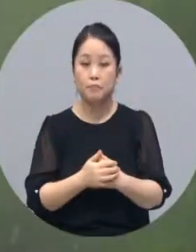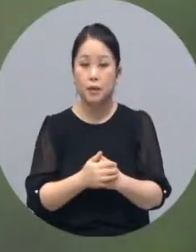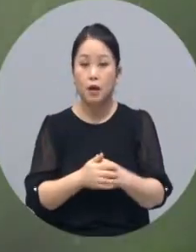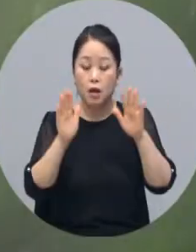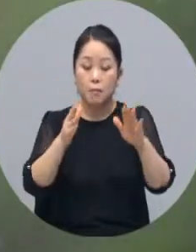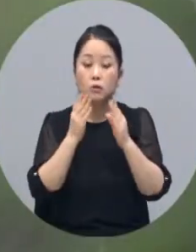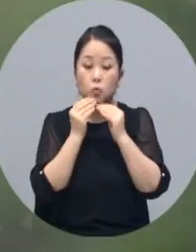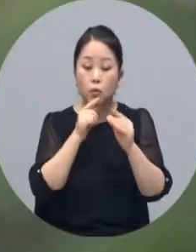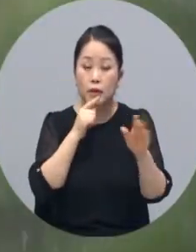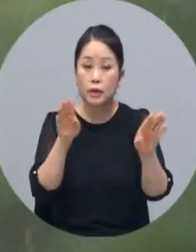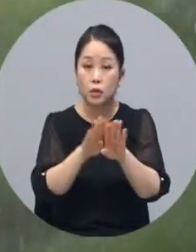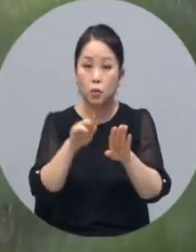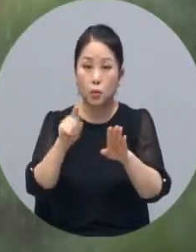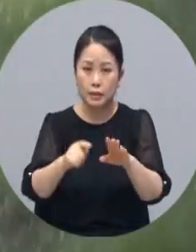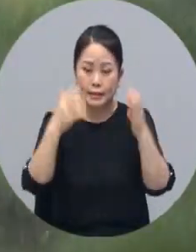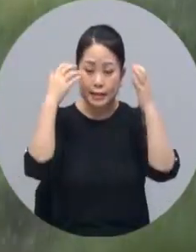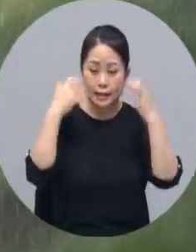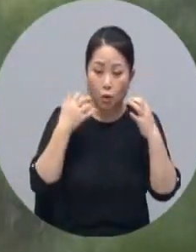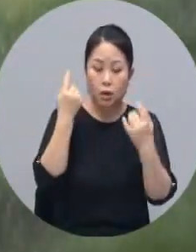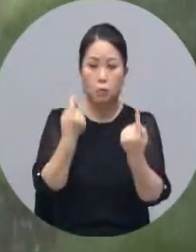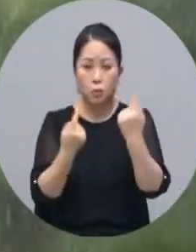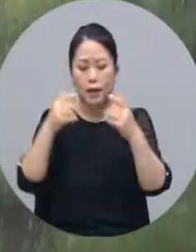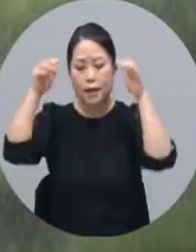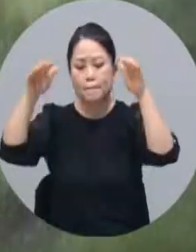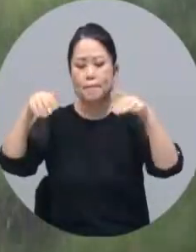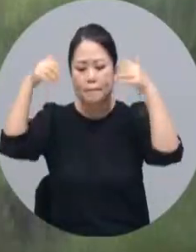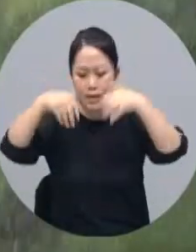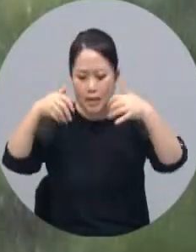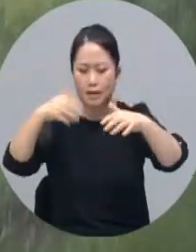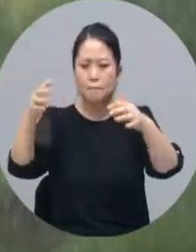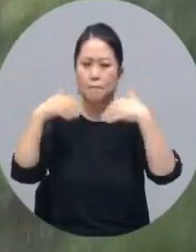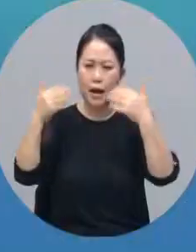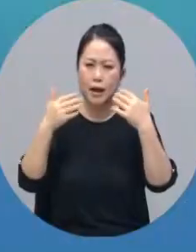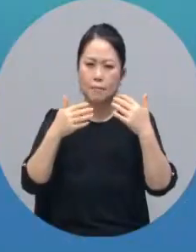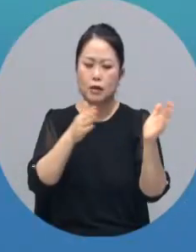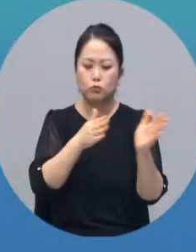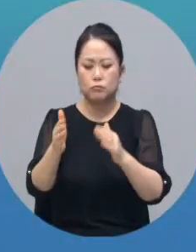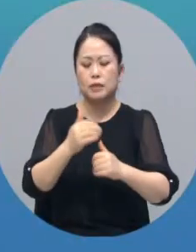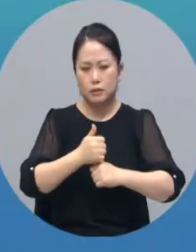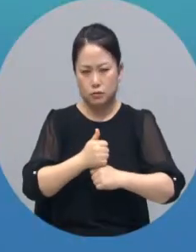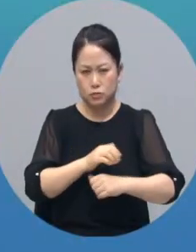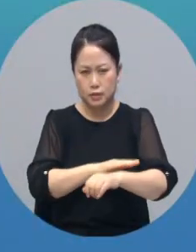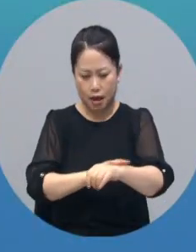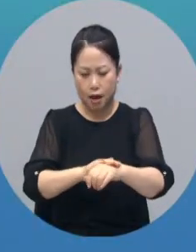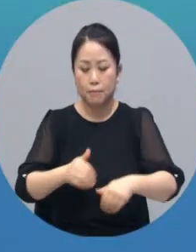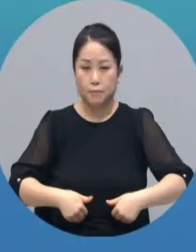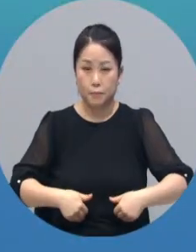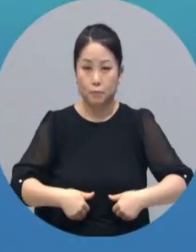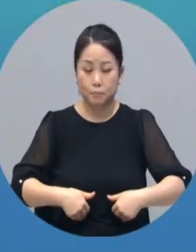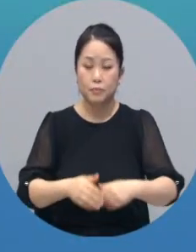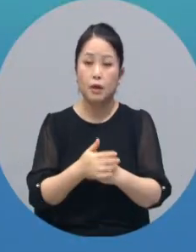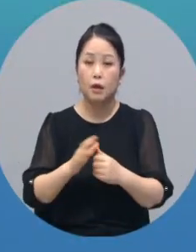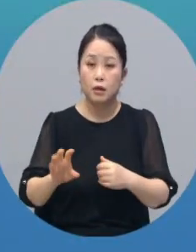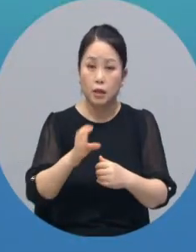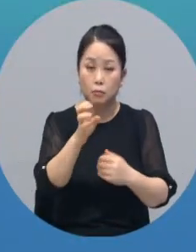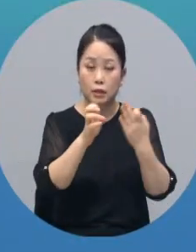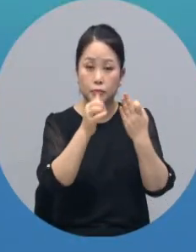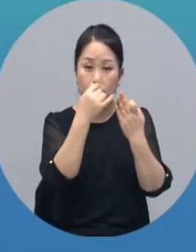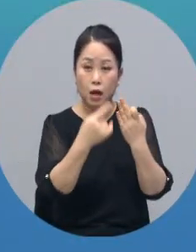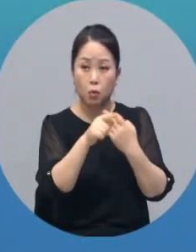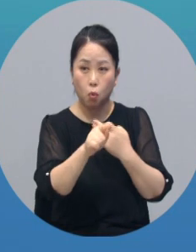무더위보다 비바람에 대한 대비를 잘해주셔야겠습니다. 제14호 태풍 플라사는 오늘 오전 9시경 중국